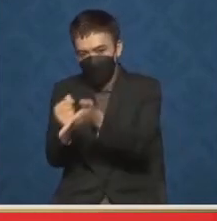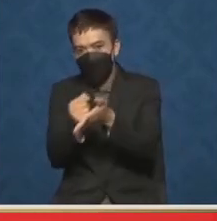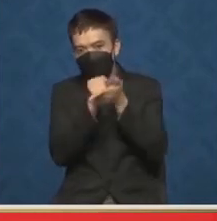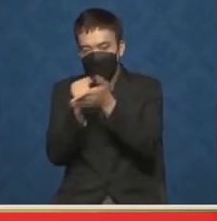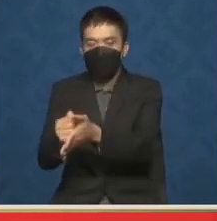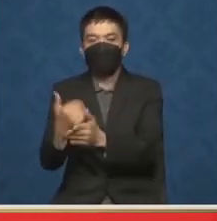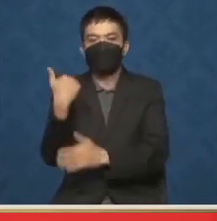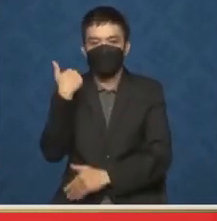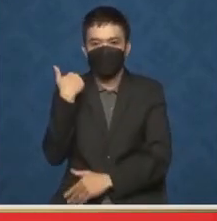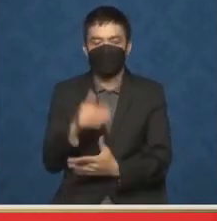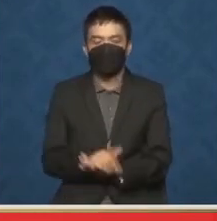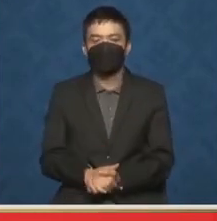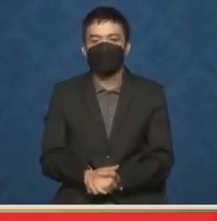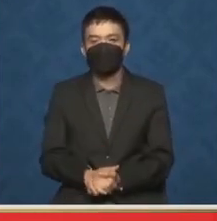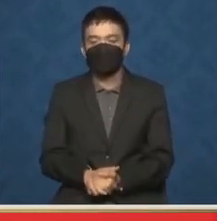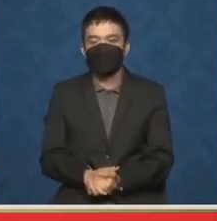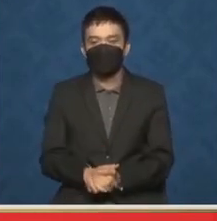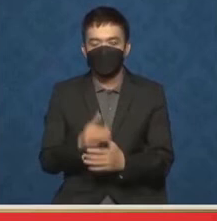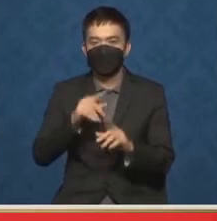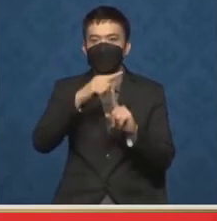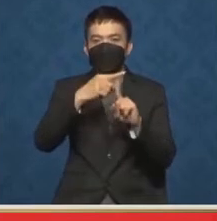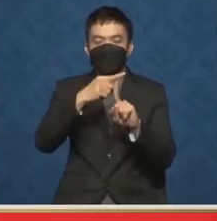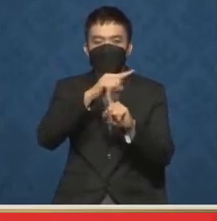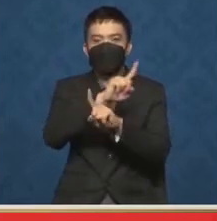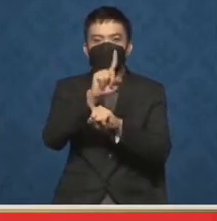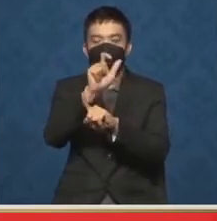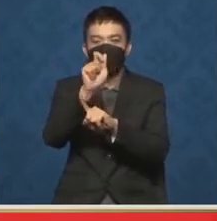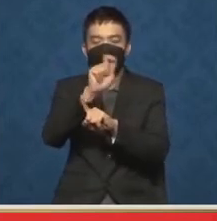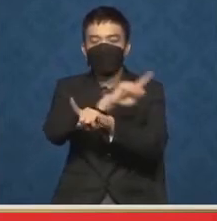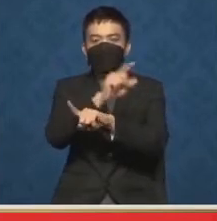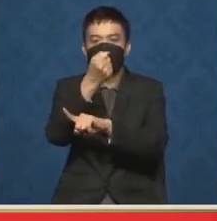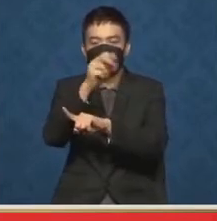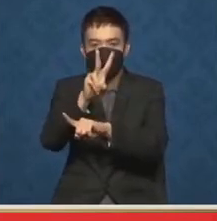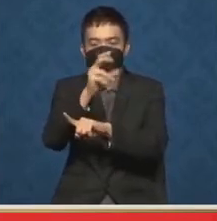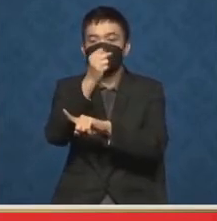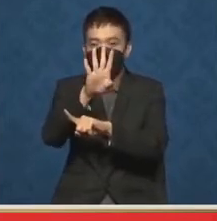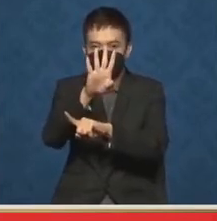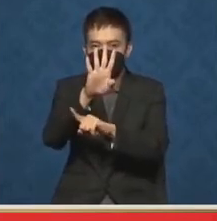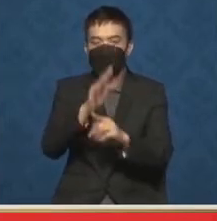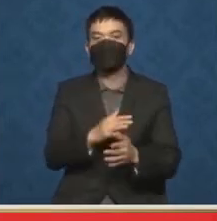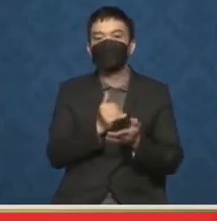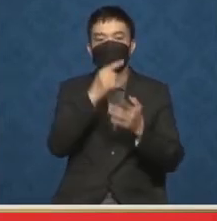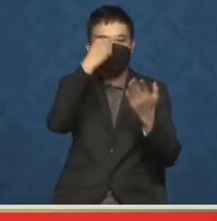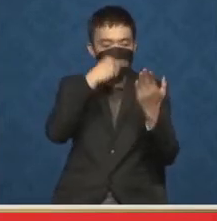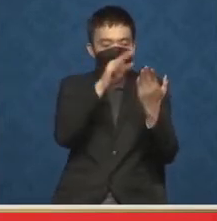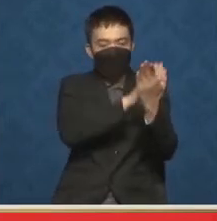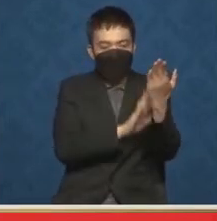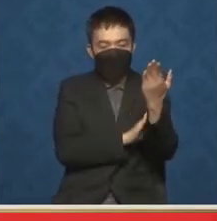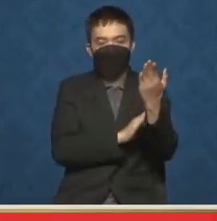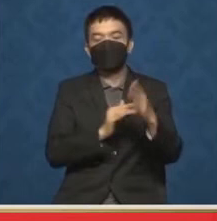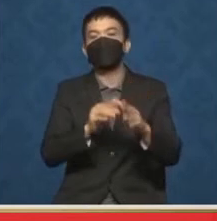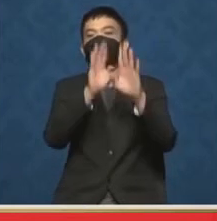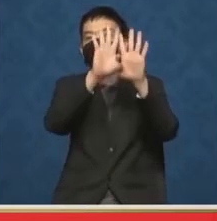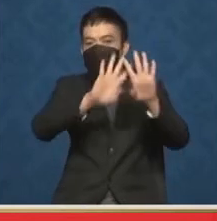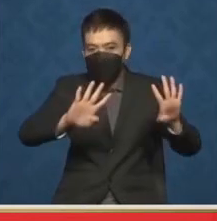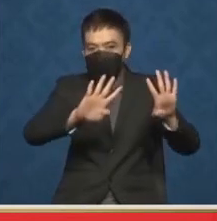เมื่วนที่ท 14 ก็ช่วยเหลือเมียมาทางด้าน ร่วมกับอาเซีน อหาเซ็